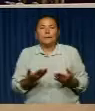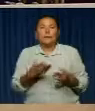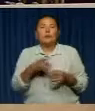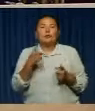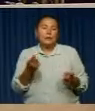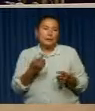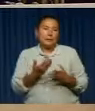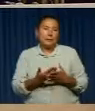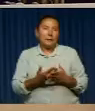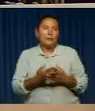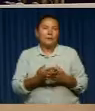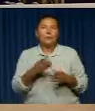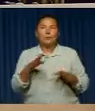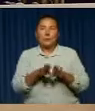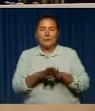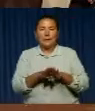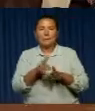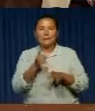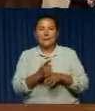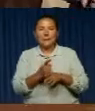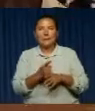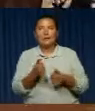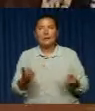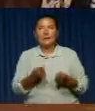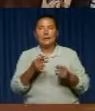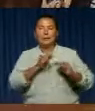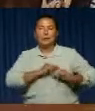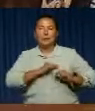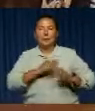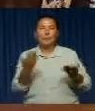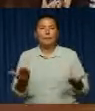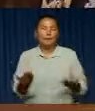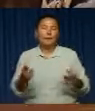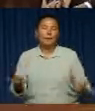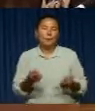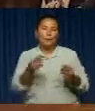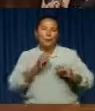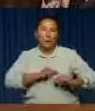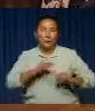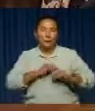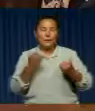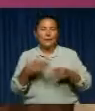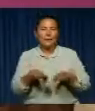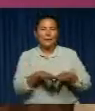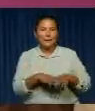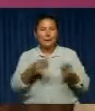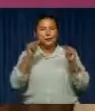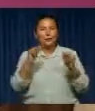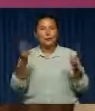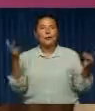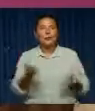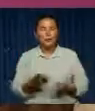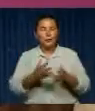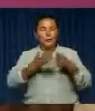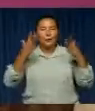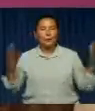жеңілдейді, жұдырықтай жұмылып, осы індетті бірге жеңе білейік. Еңбектеріңізге береке тілеймін. Осы қазіргі таңда шыны керек